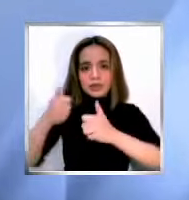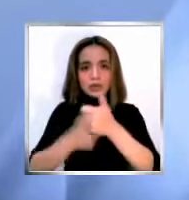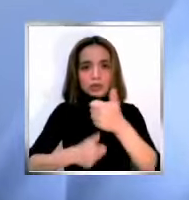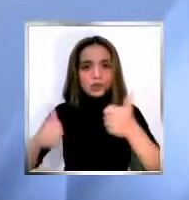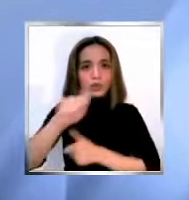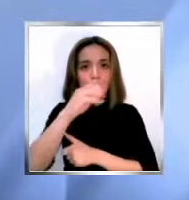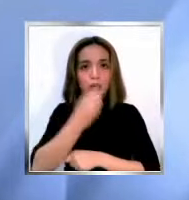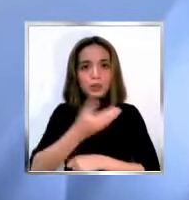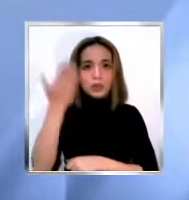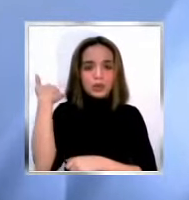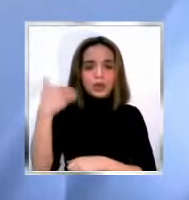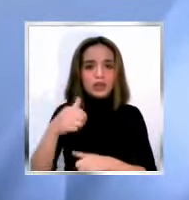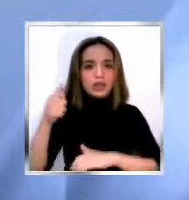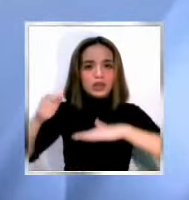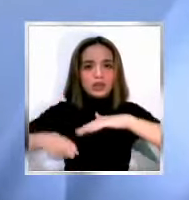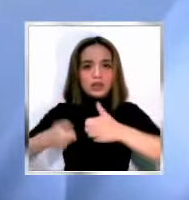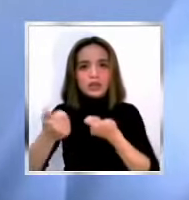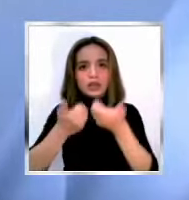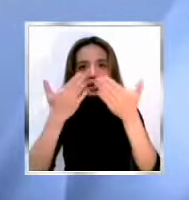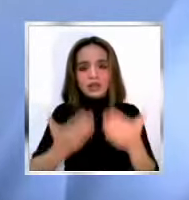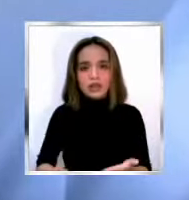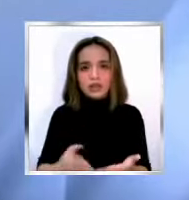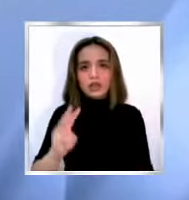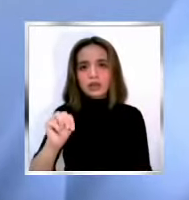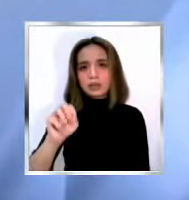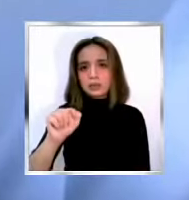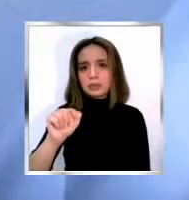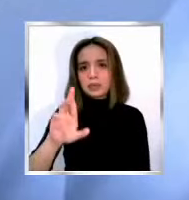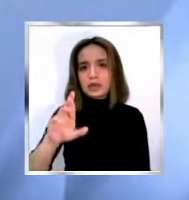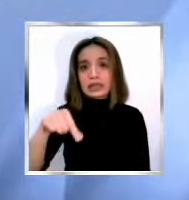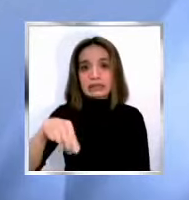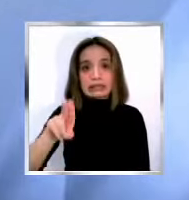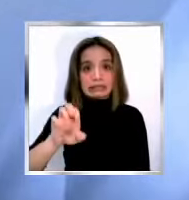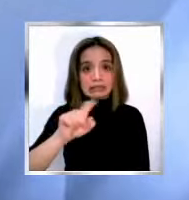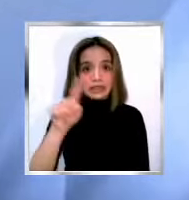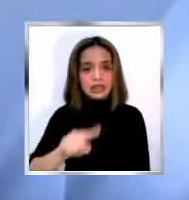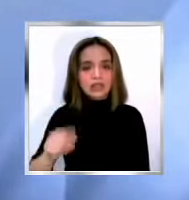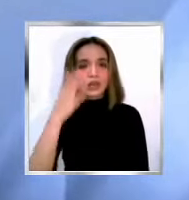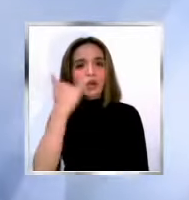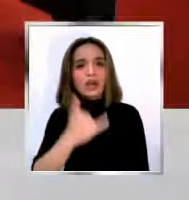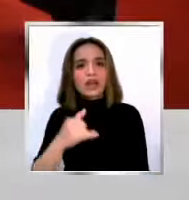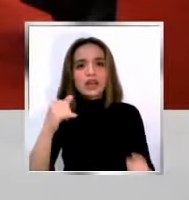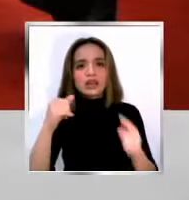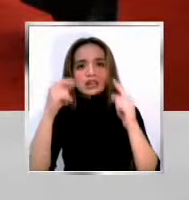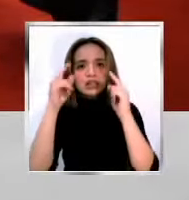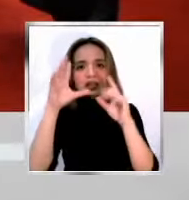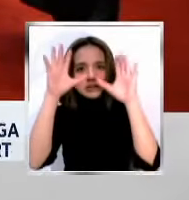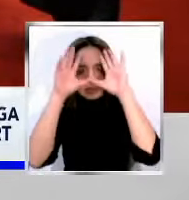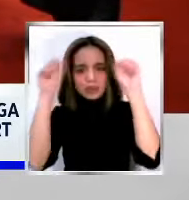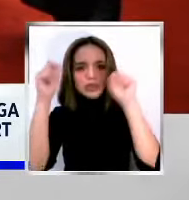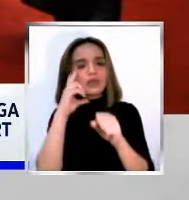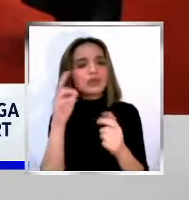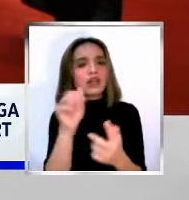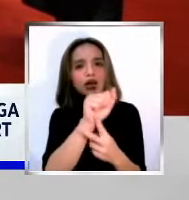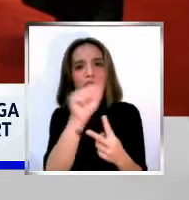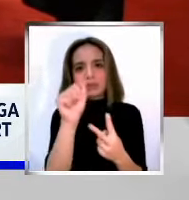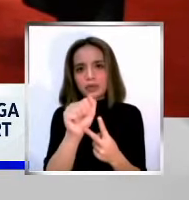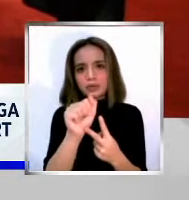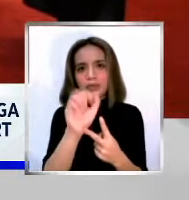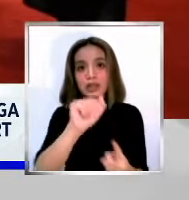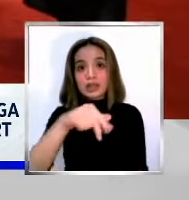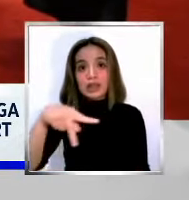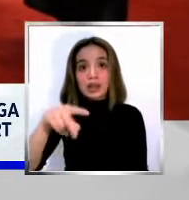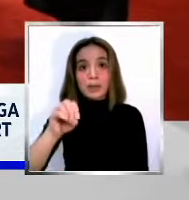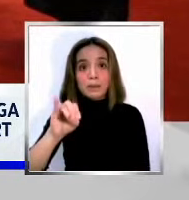Court Administrator Jose Maidas Marquez matapos italaga ni Pangulong Duterte. Pupunan ni Marquez ang nabakanteng posisyon